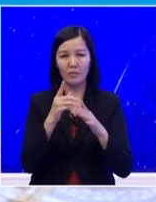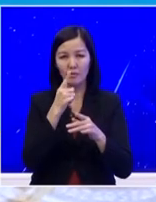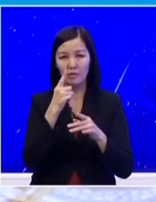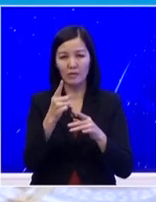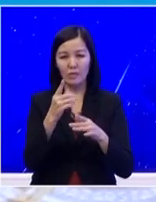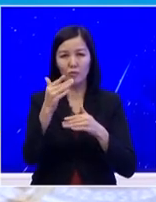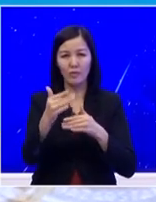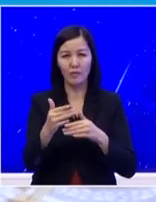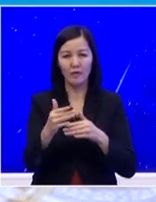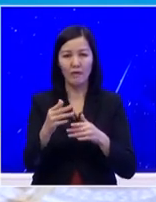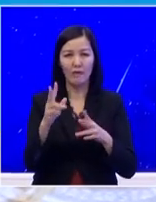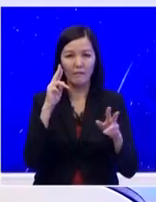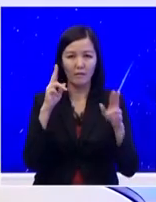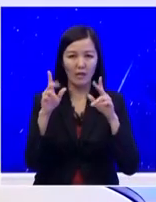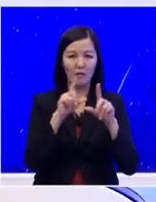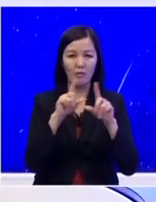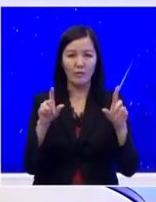рассадки в салоне.